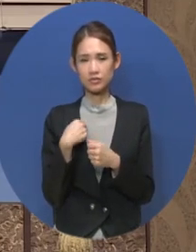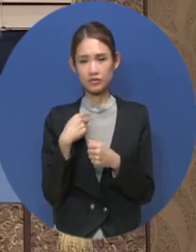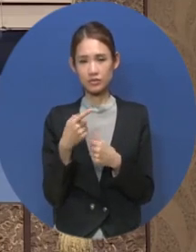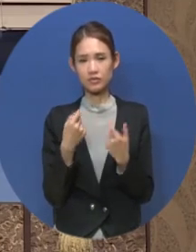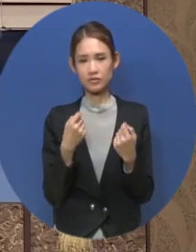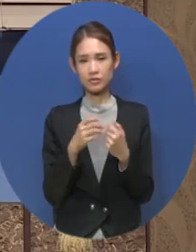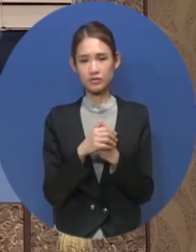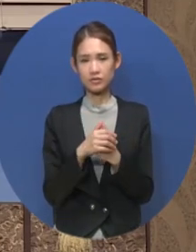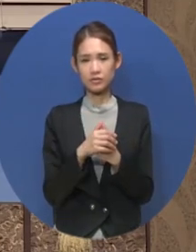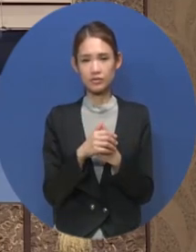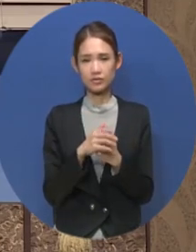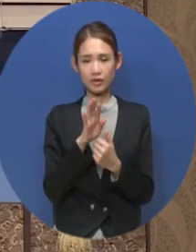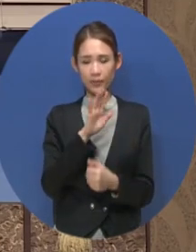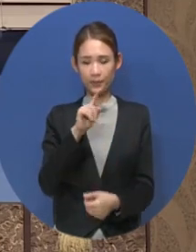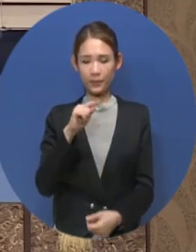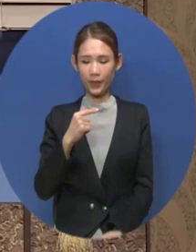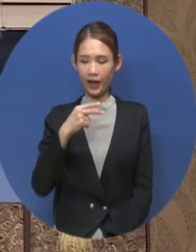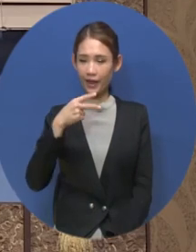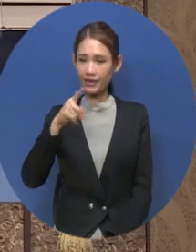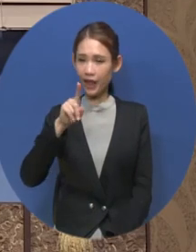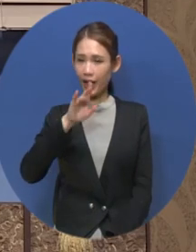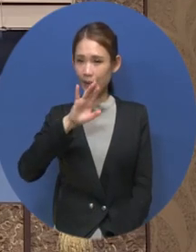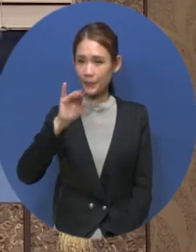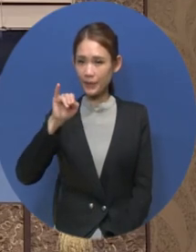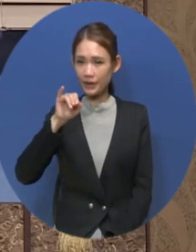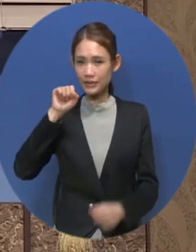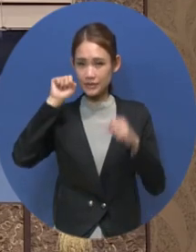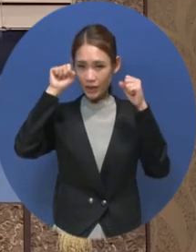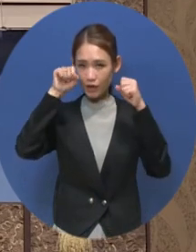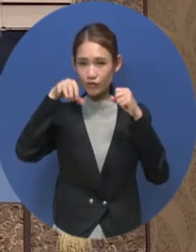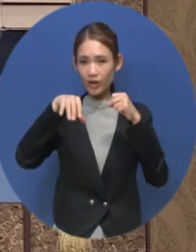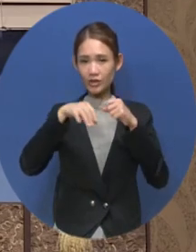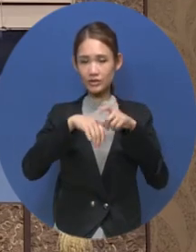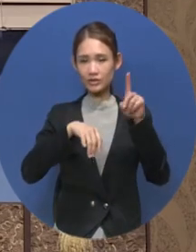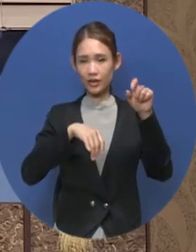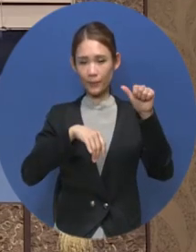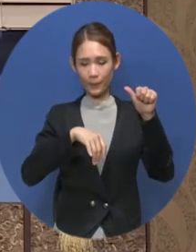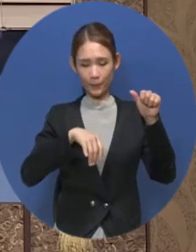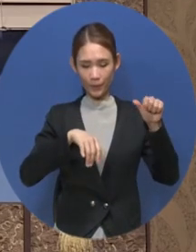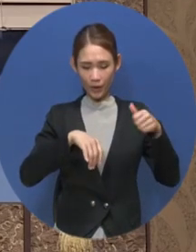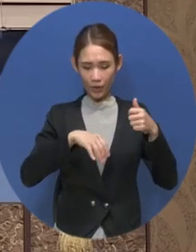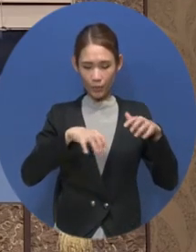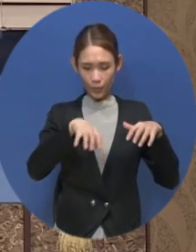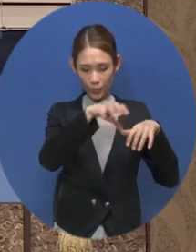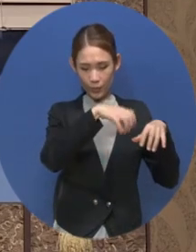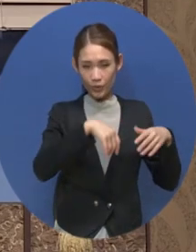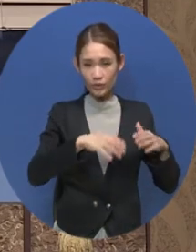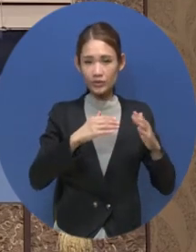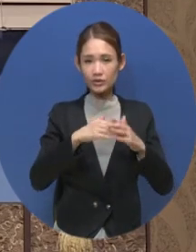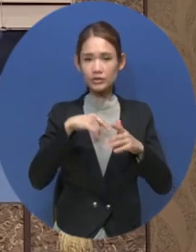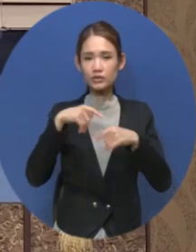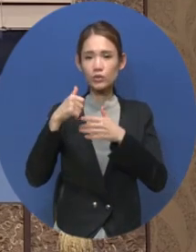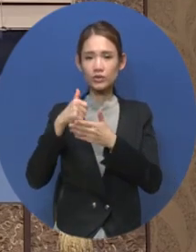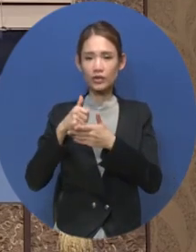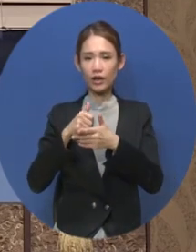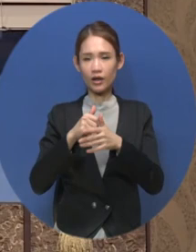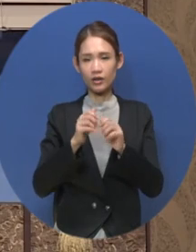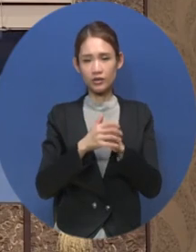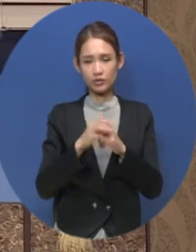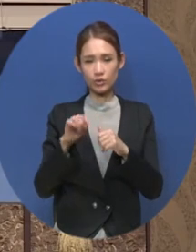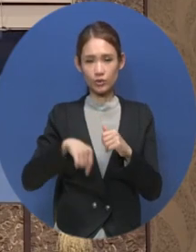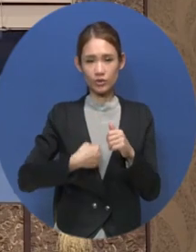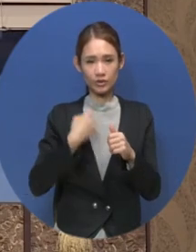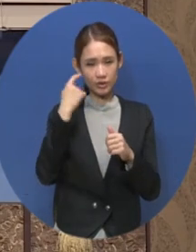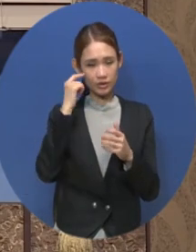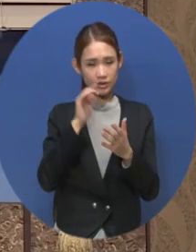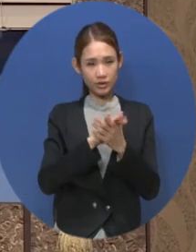부분도 있고 또 반다비 체육관을 저희가 150개를 짓고 있습니다. 그래서 네. 지도자 배치라든지 이런 부분들이 자기 스스로 또